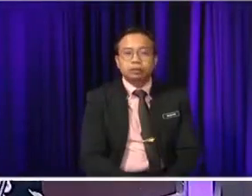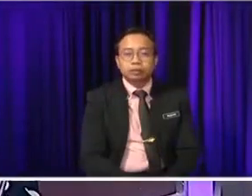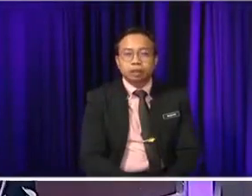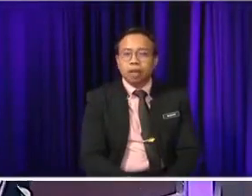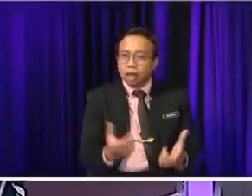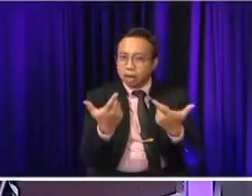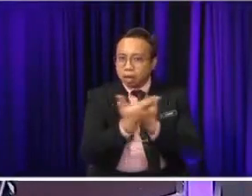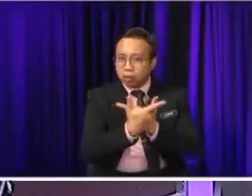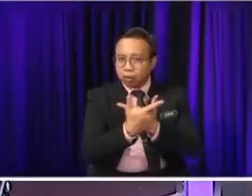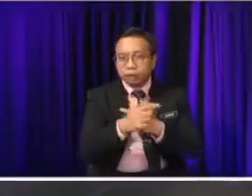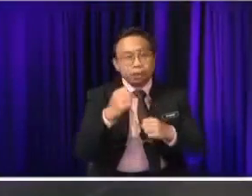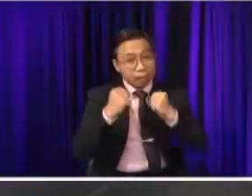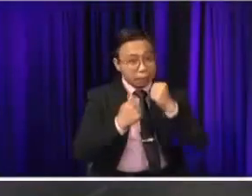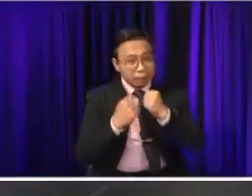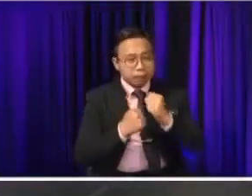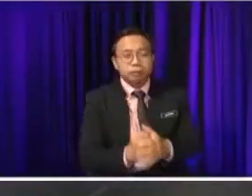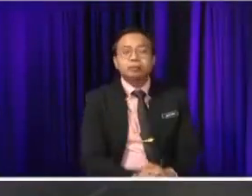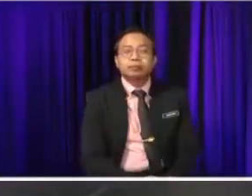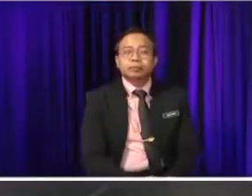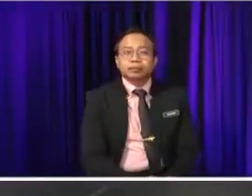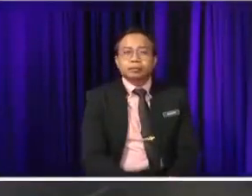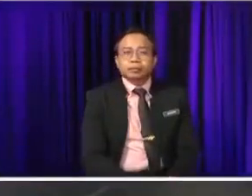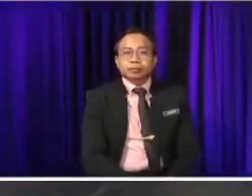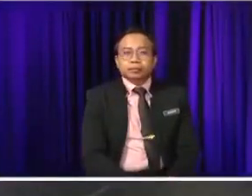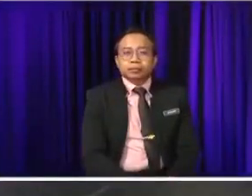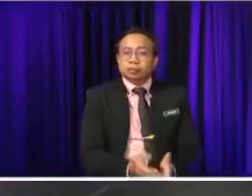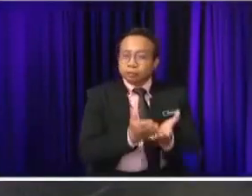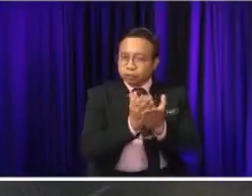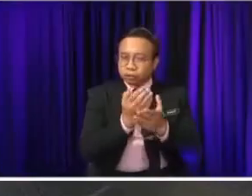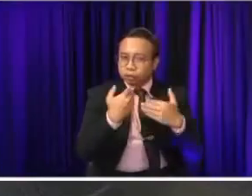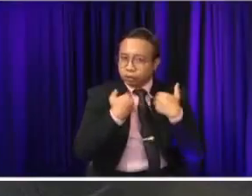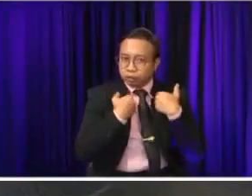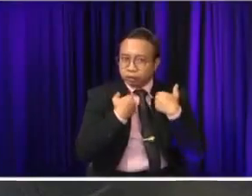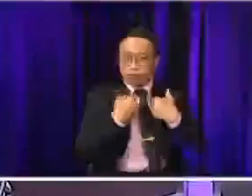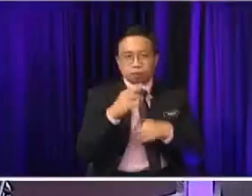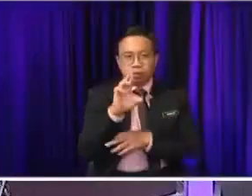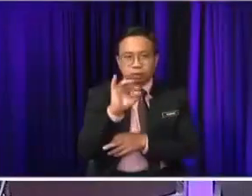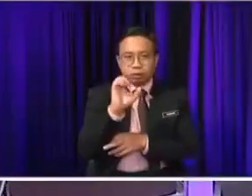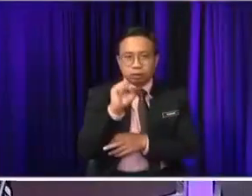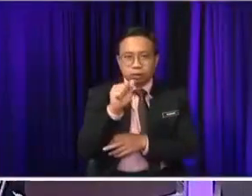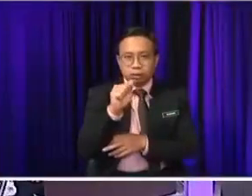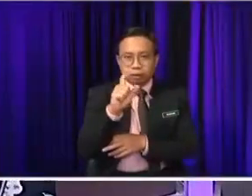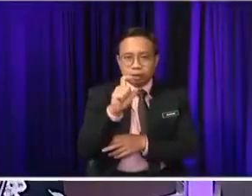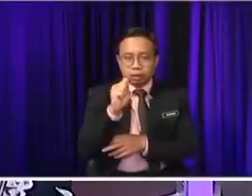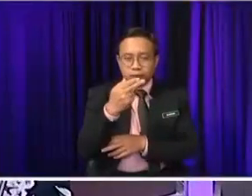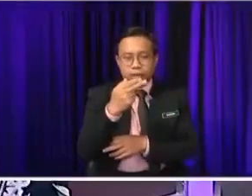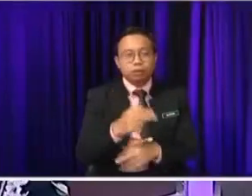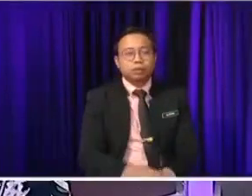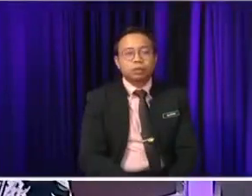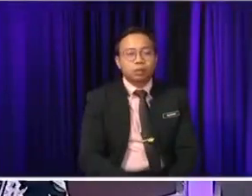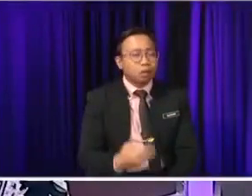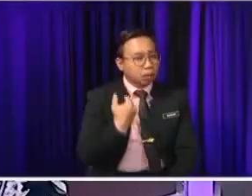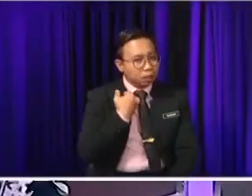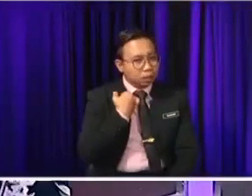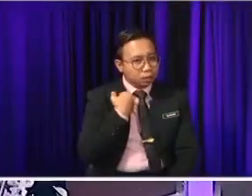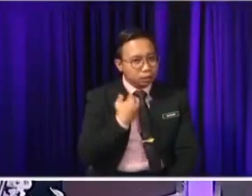Desa Oke seterusnya adalah risalah Oke risalah nih ada